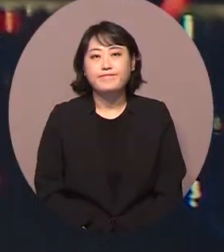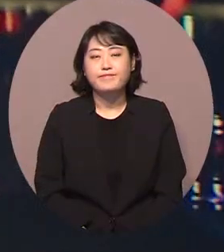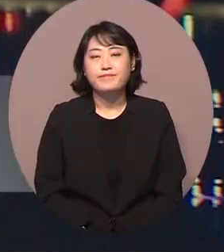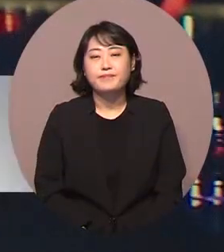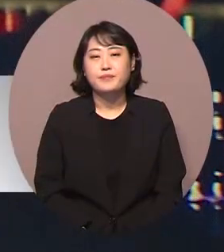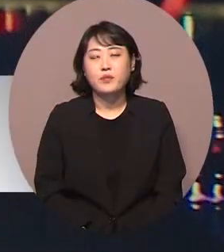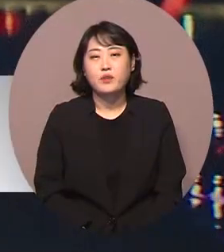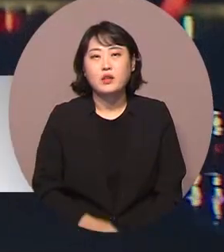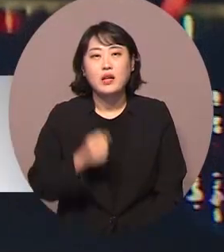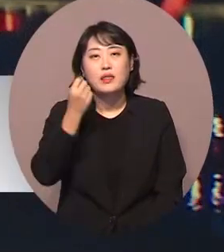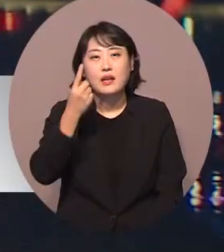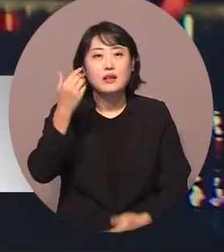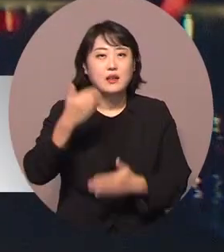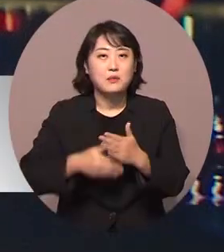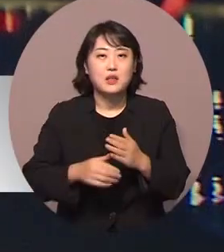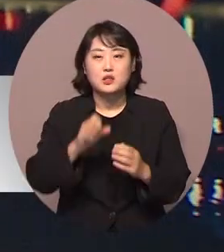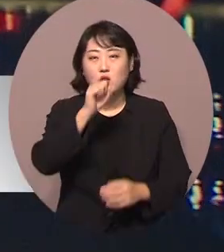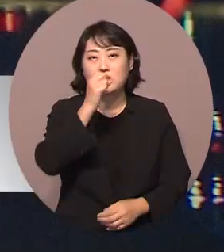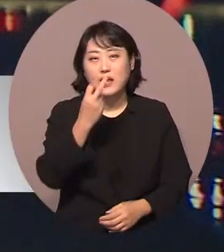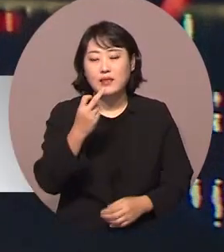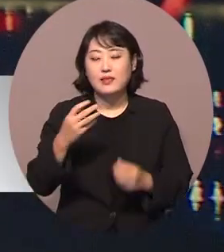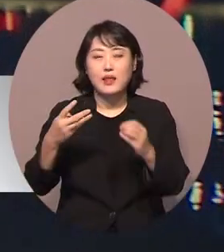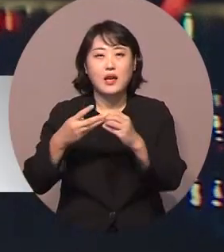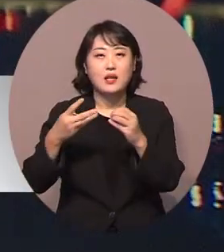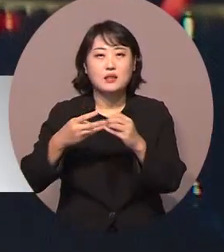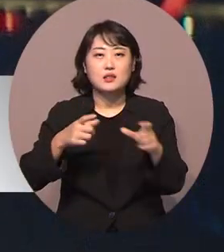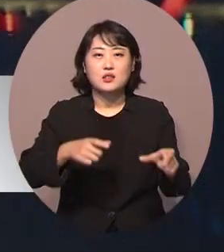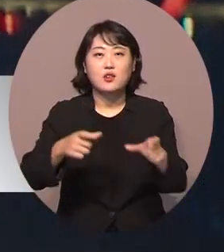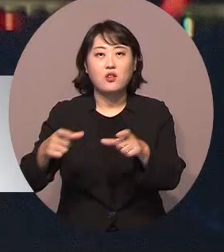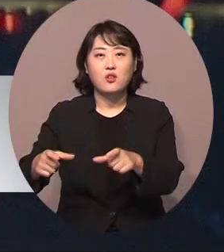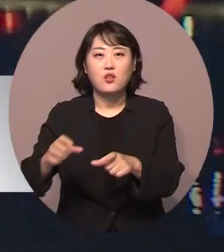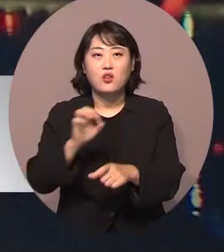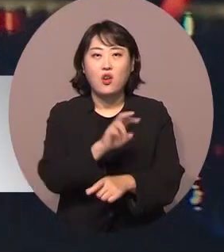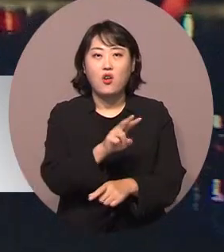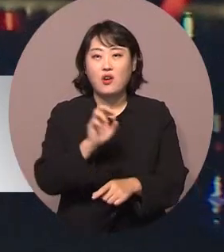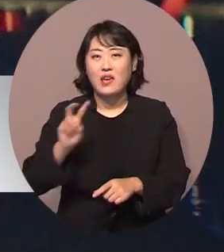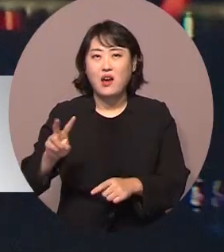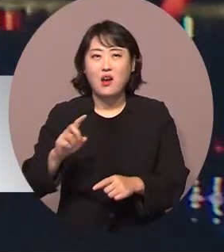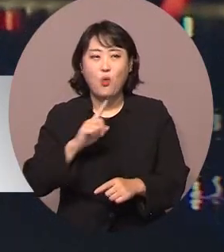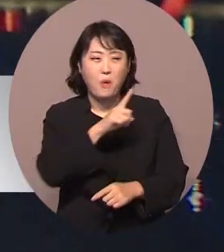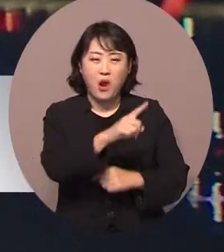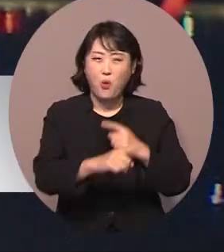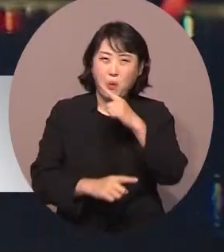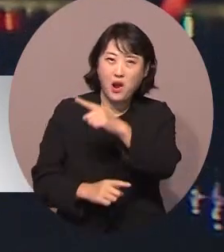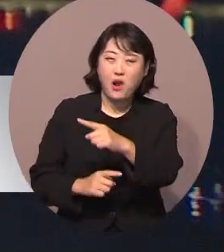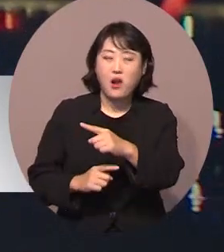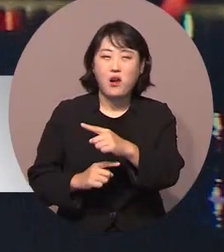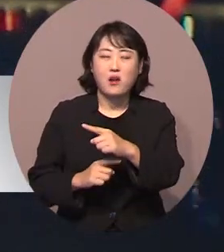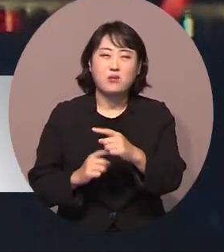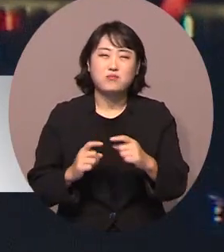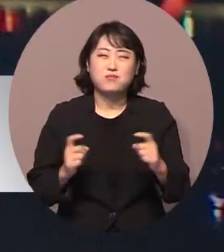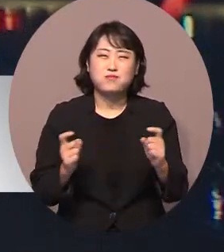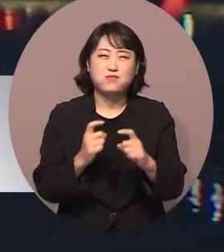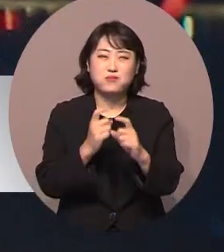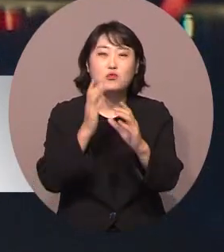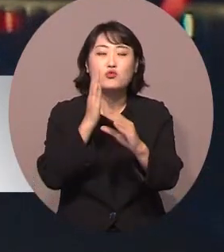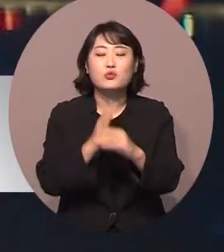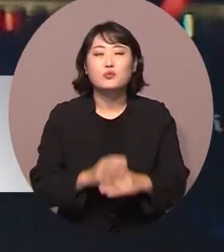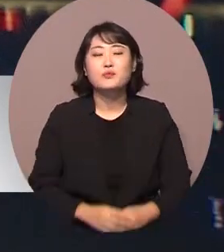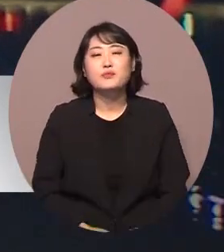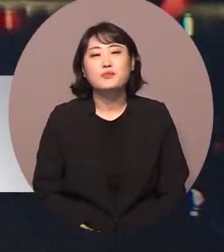총선을 한 달에 앞두고 서산 태안 지역 여야 정치권이 고발전 이어가는 등 과열 양상을 보이고